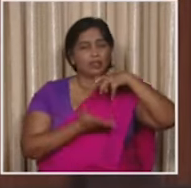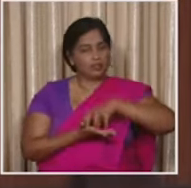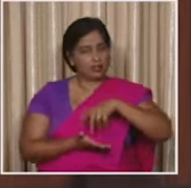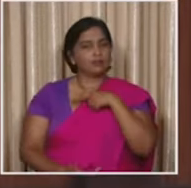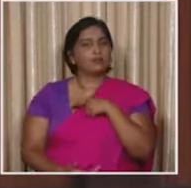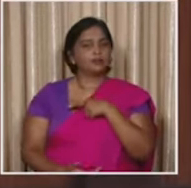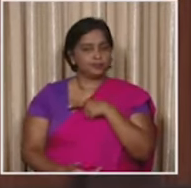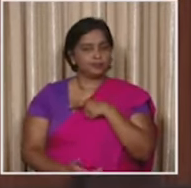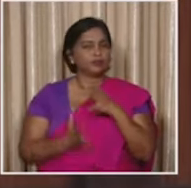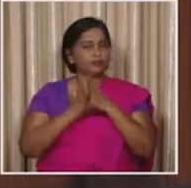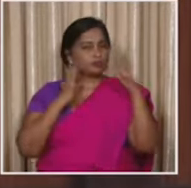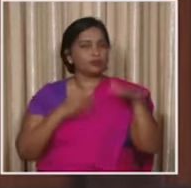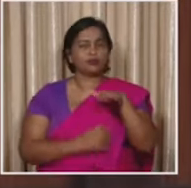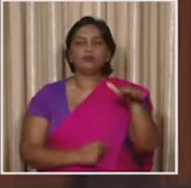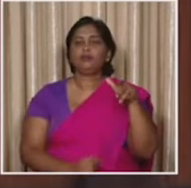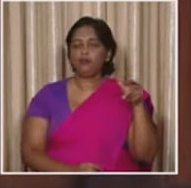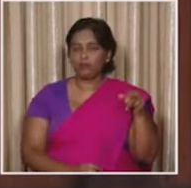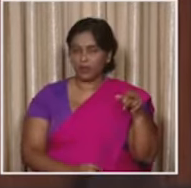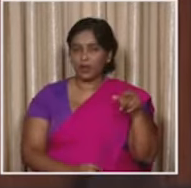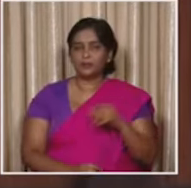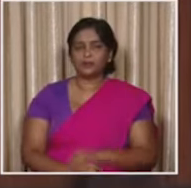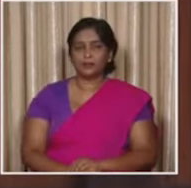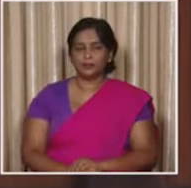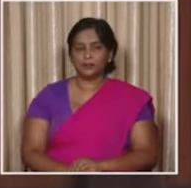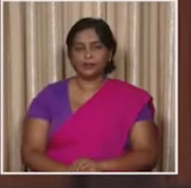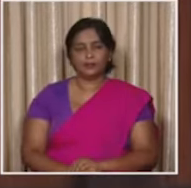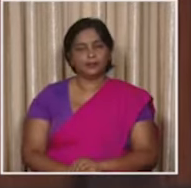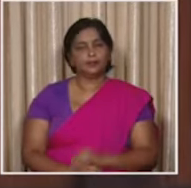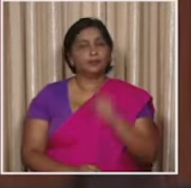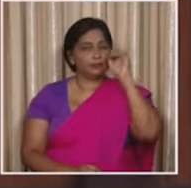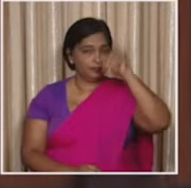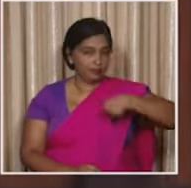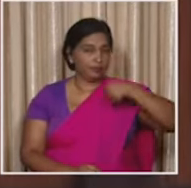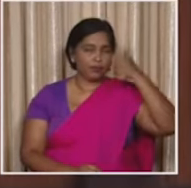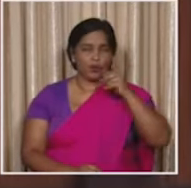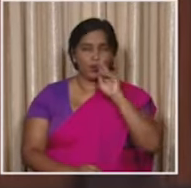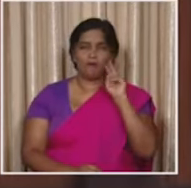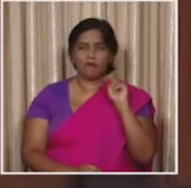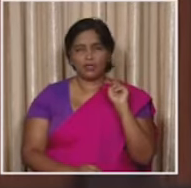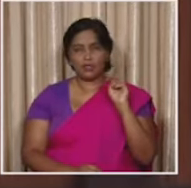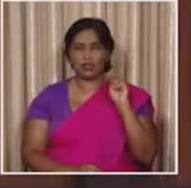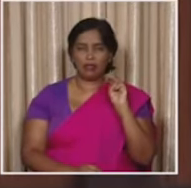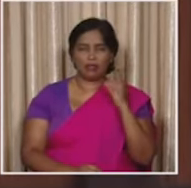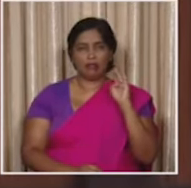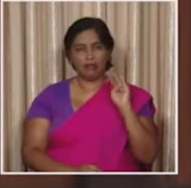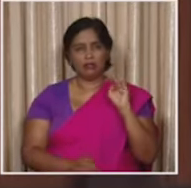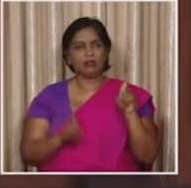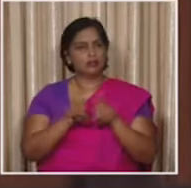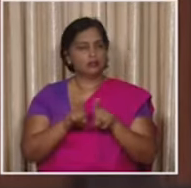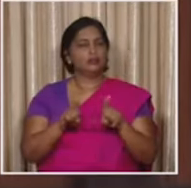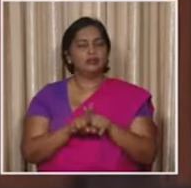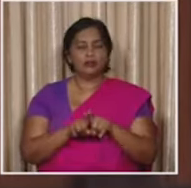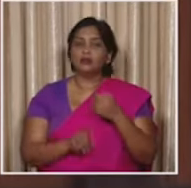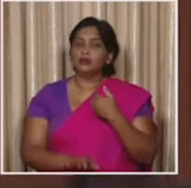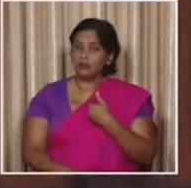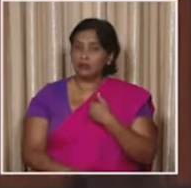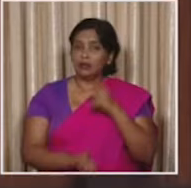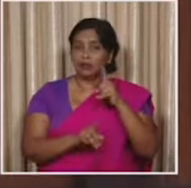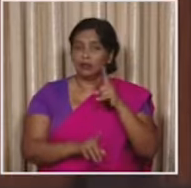யானைகள் 10 யானைகள் 20 யானைகள் எல்லாம் நாங்கள் கடந்த ஒரு மாதம் முதல் 40 யானைகள் ஒரு வவுனதீவு பிரதேசத்தில் இருந்தது. அந்த